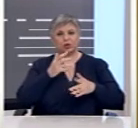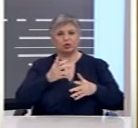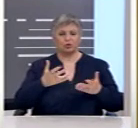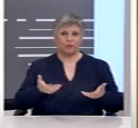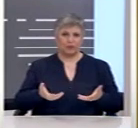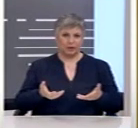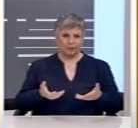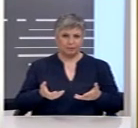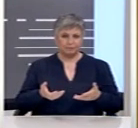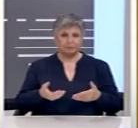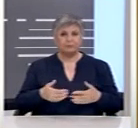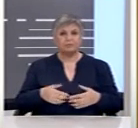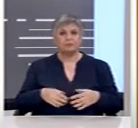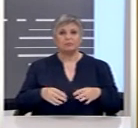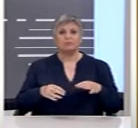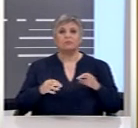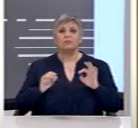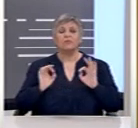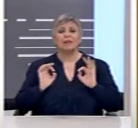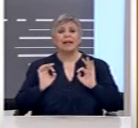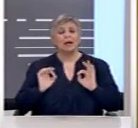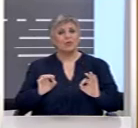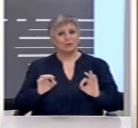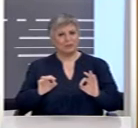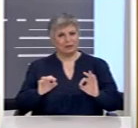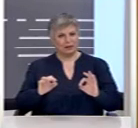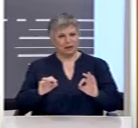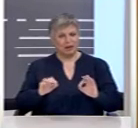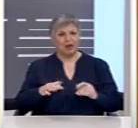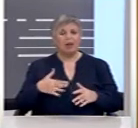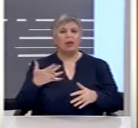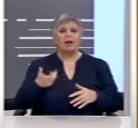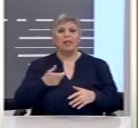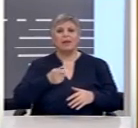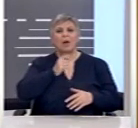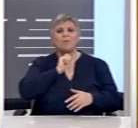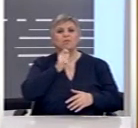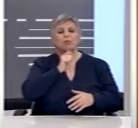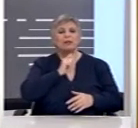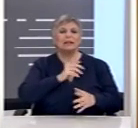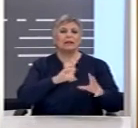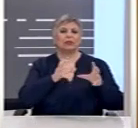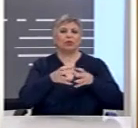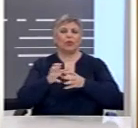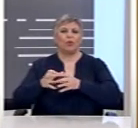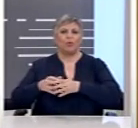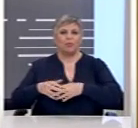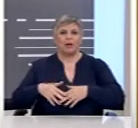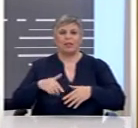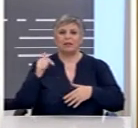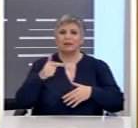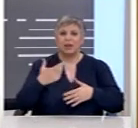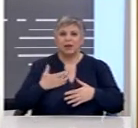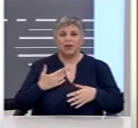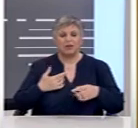βοήθεια, με την έννοια ότι κανένα κόμμα δεν ζήτησε να παρέμβει ή να παρακολύσει αυτή